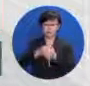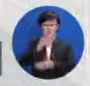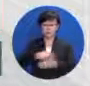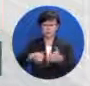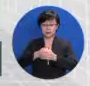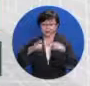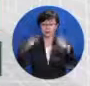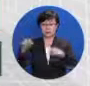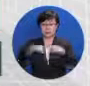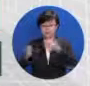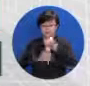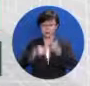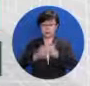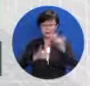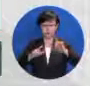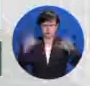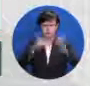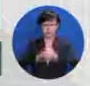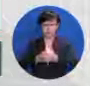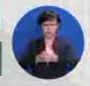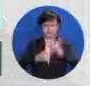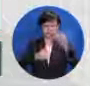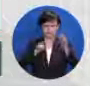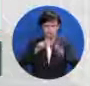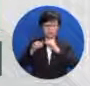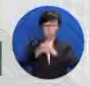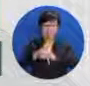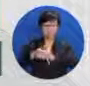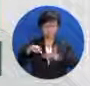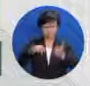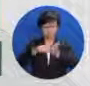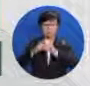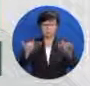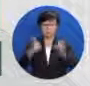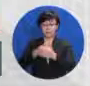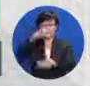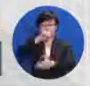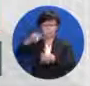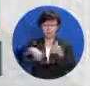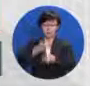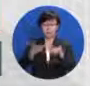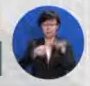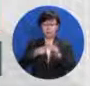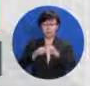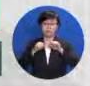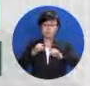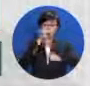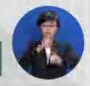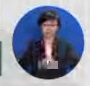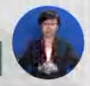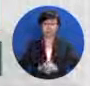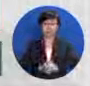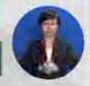전개했습니다 천안시 풍세면 주민자치위원회는 지난 9일 태산을 방문하는 등산객의 쾌적한